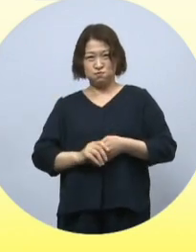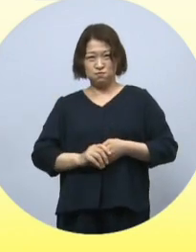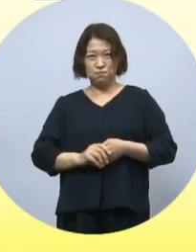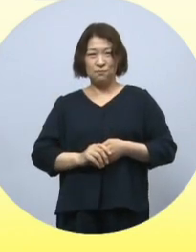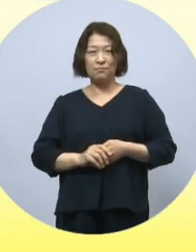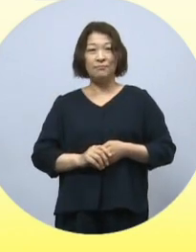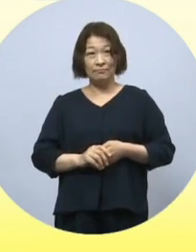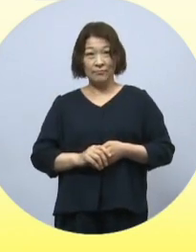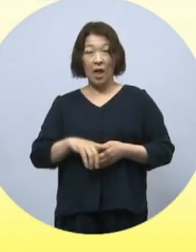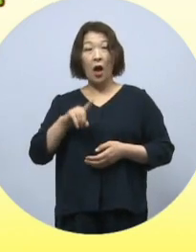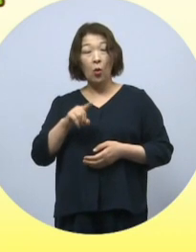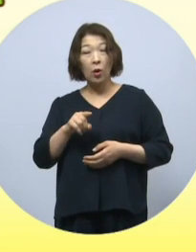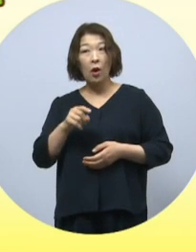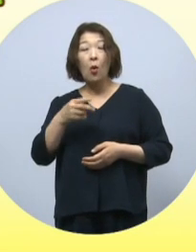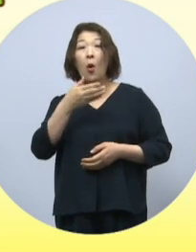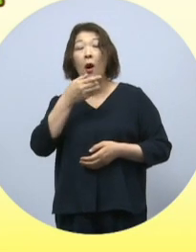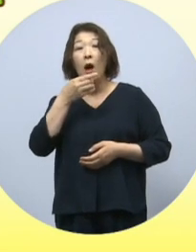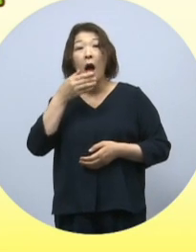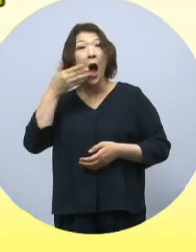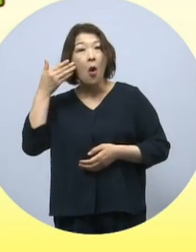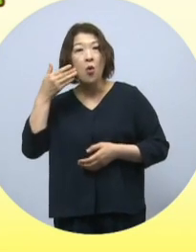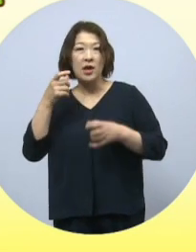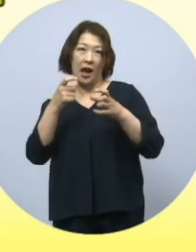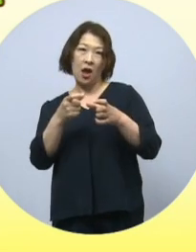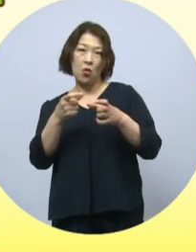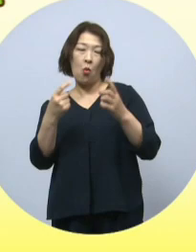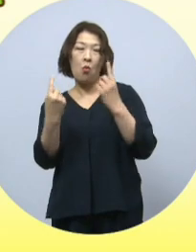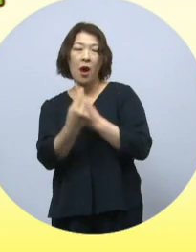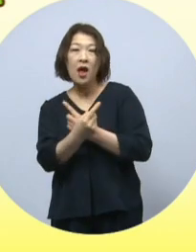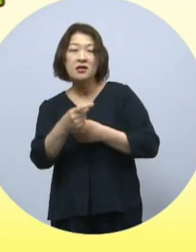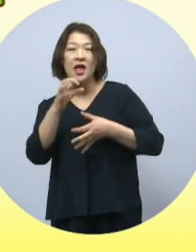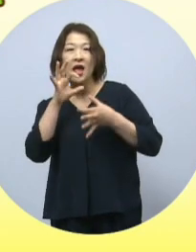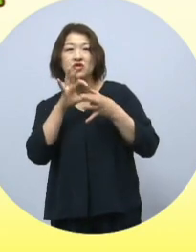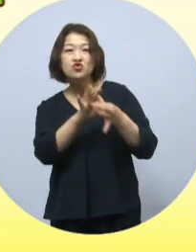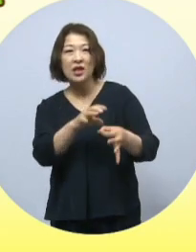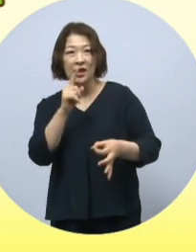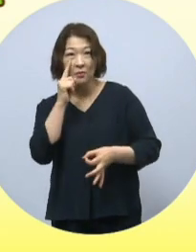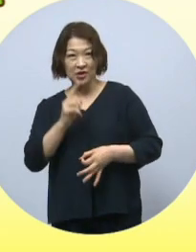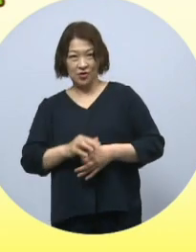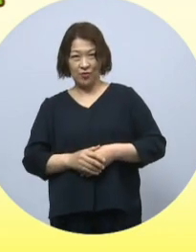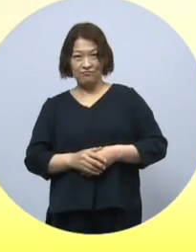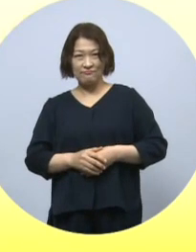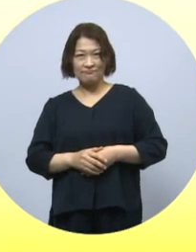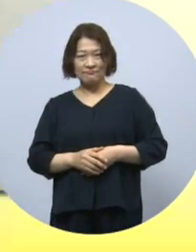が、これを青カードで伝えてみましょう。 あ